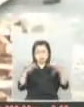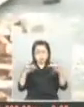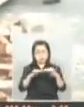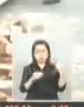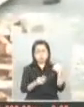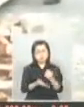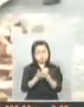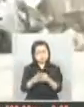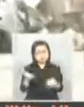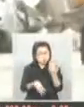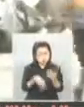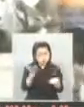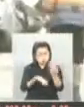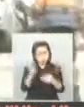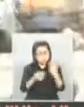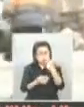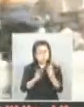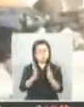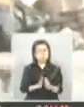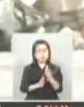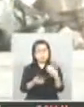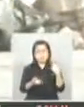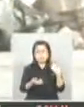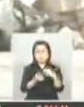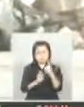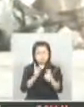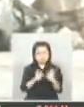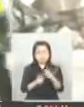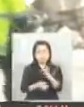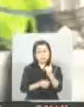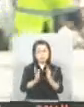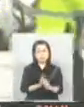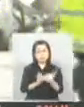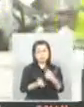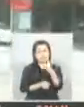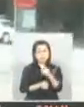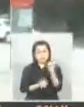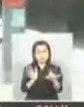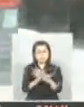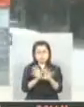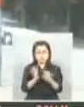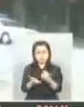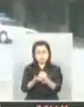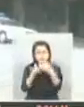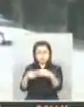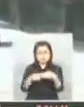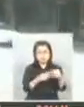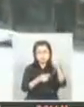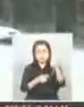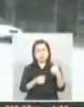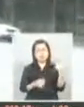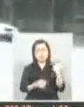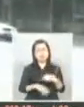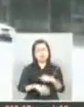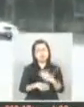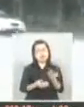หาตามซากอาคารเพื่อค้นหาผู้เคราะห์ร้ายซึ่งผู้รอดชีวิตรายสุดท้ายที่ช่วยจากใต้ซากอาคารได้เกิดขึ้นตั้งแต่ช่วงก